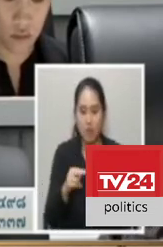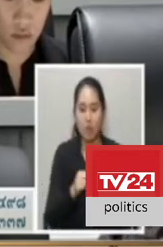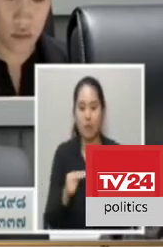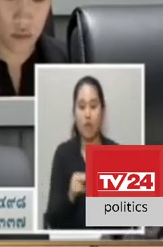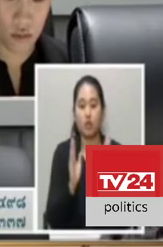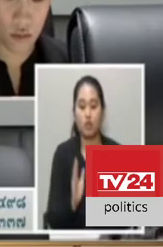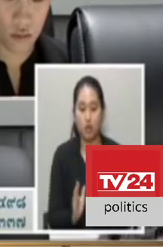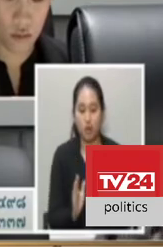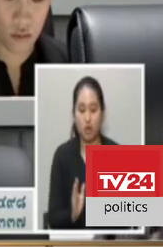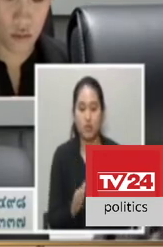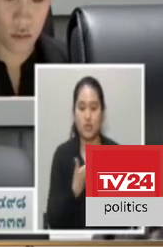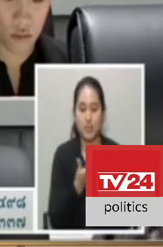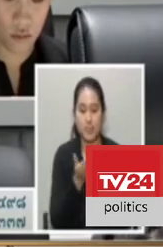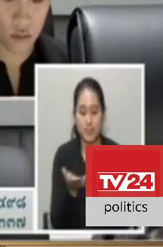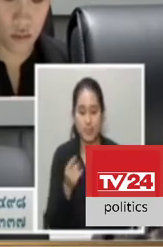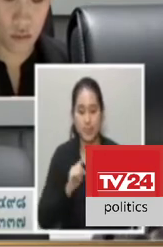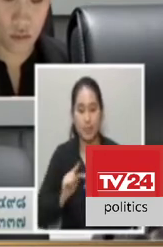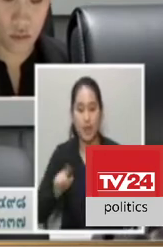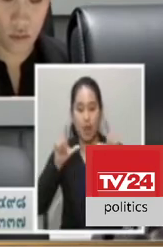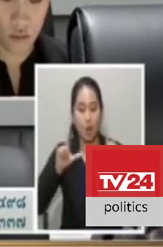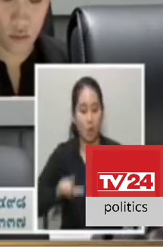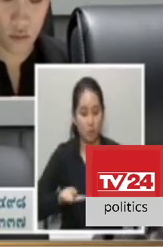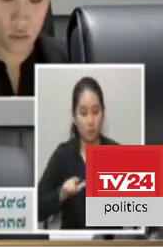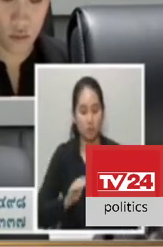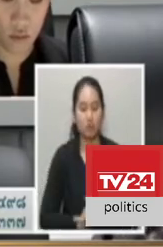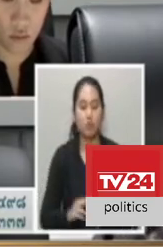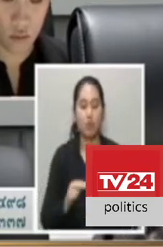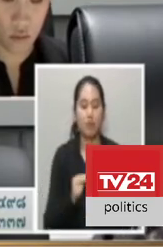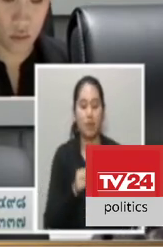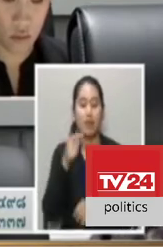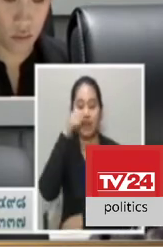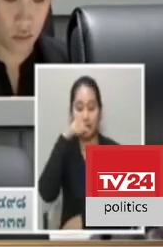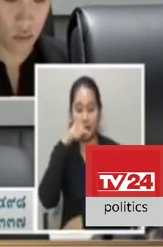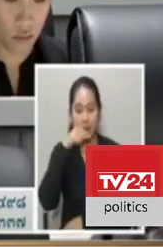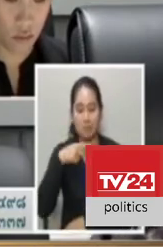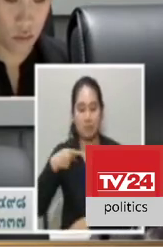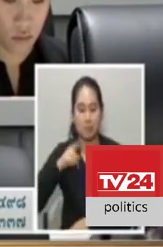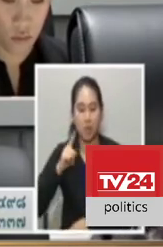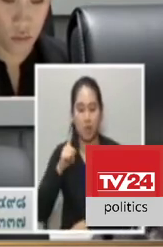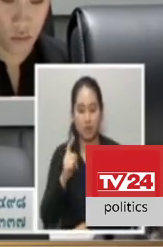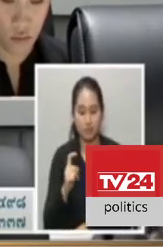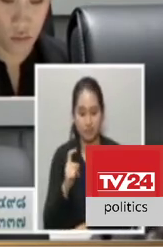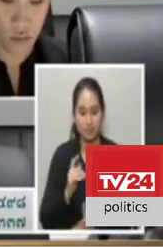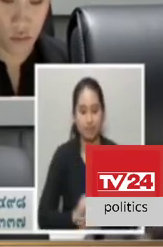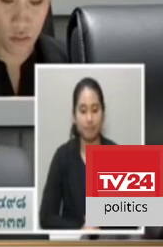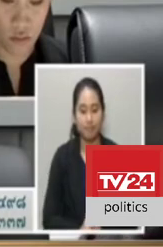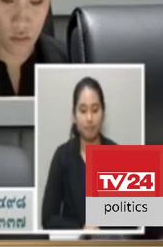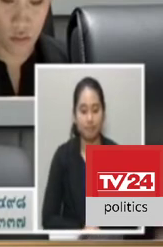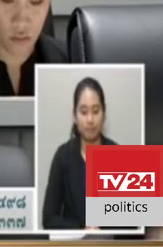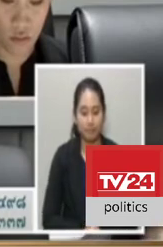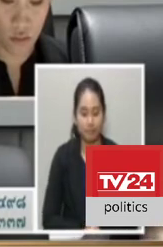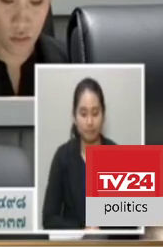งตลาดเล็กลงมากนั่นหมายความว่าไทยก็จะเสียประโยชน์จากการเข้าร่วมอาเซียนท่านประธานที่เคารพครับ